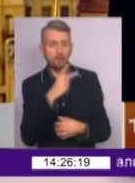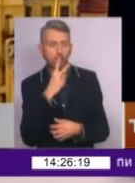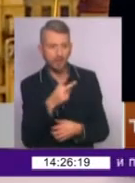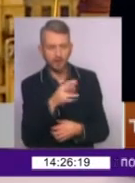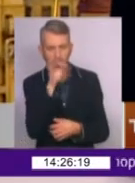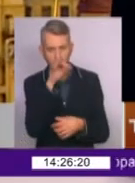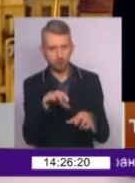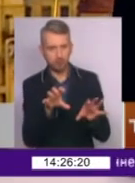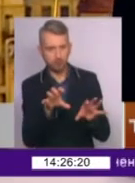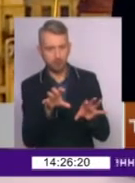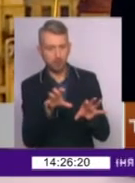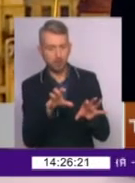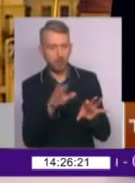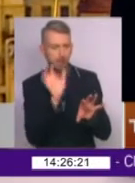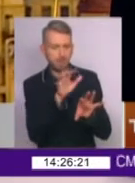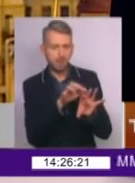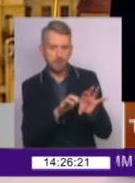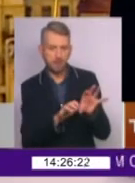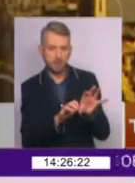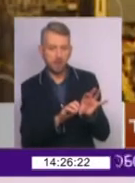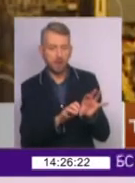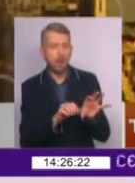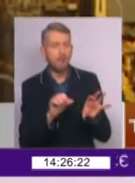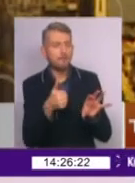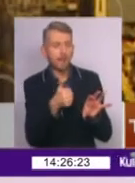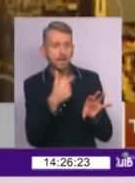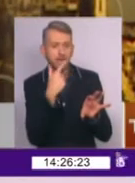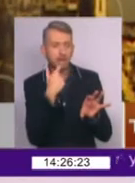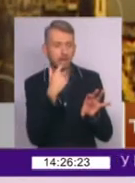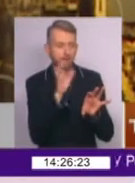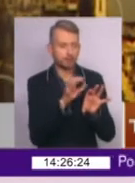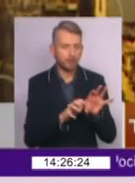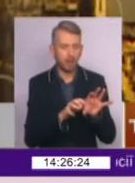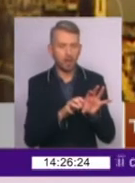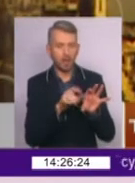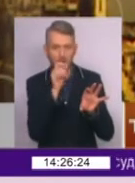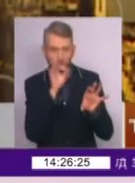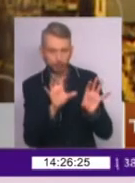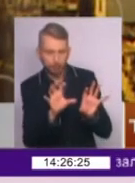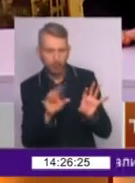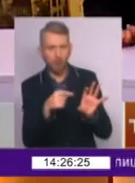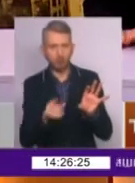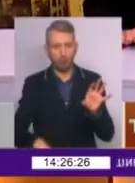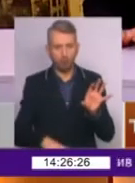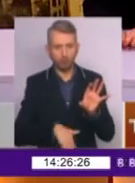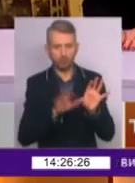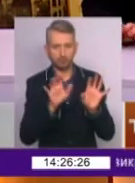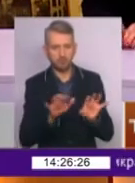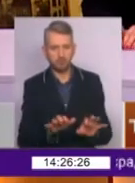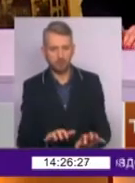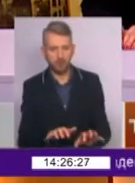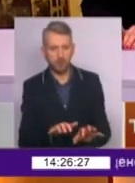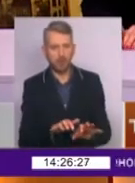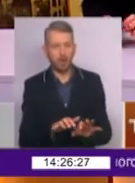Тому що перш вважається, що висипка з'являється вперше на сідницях, на ногах. Особливо в таких маленьких,